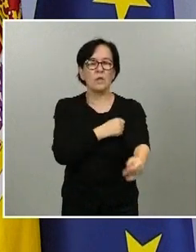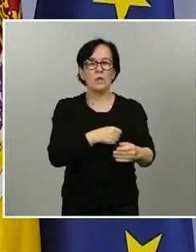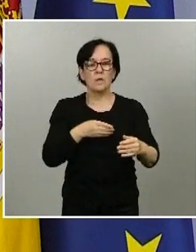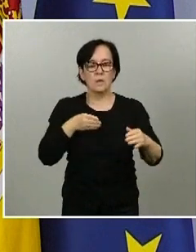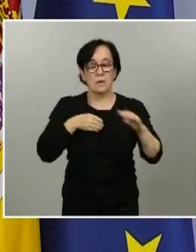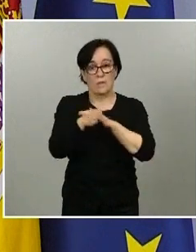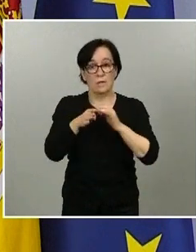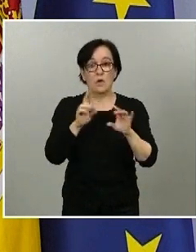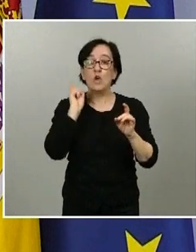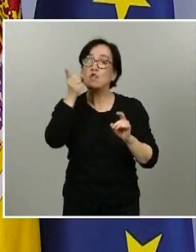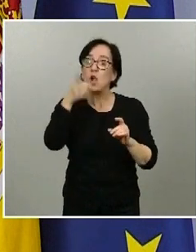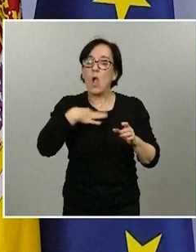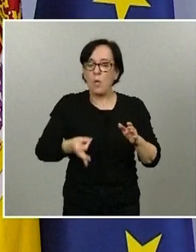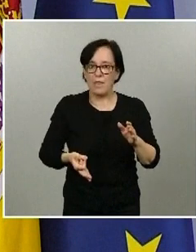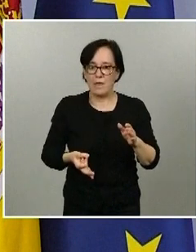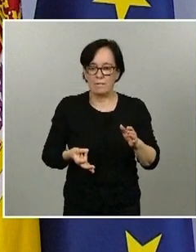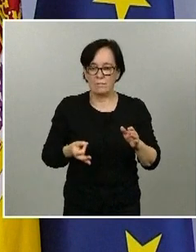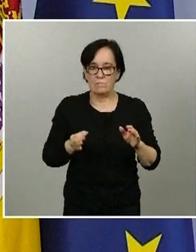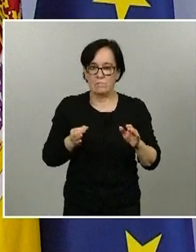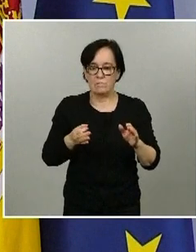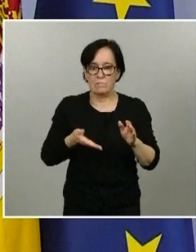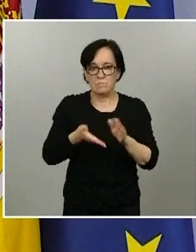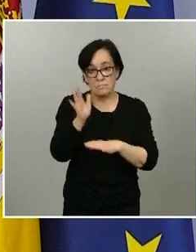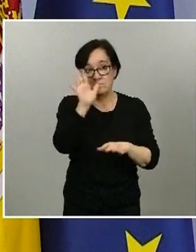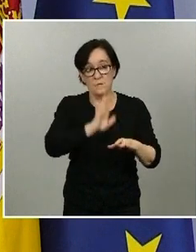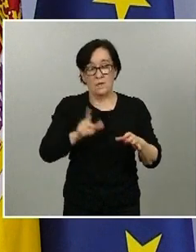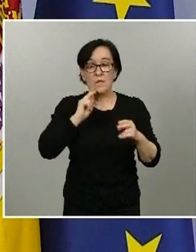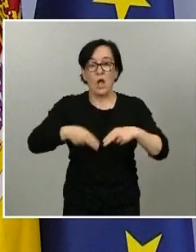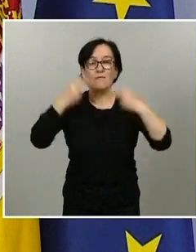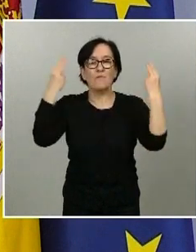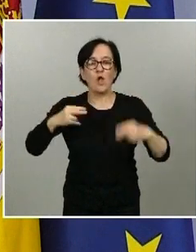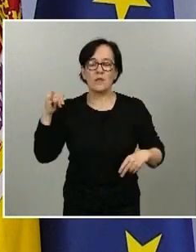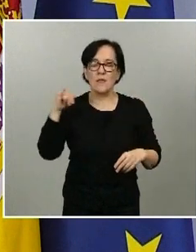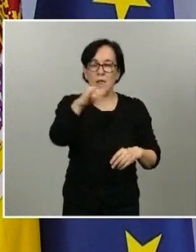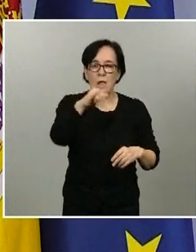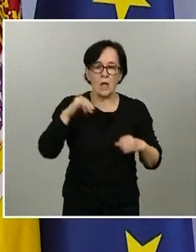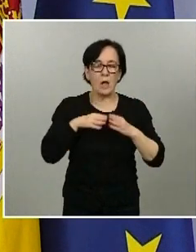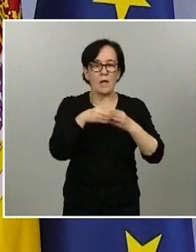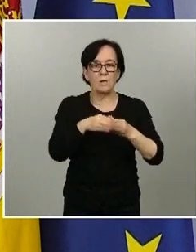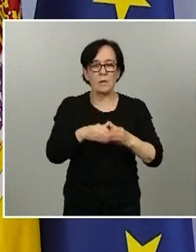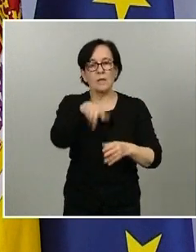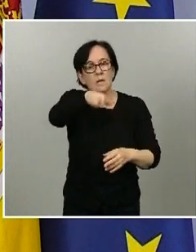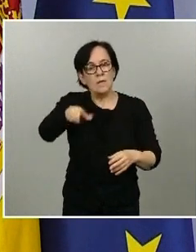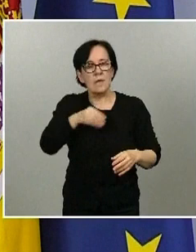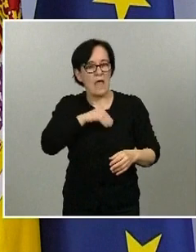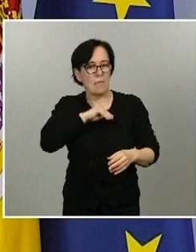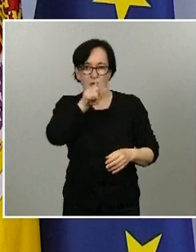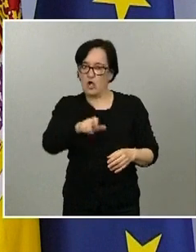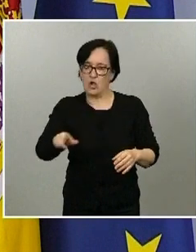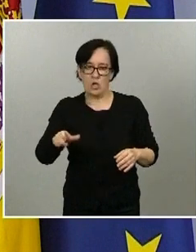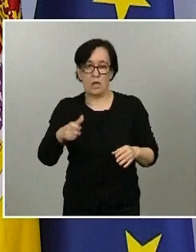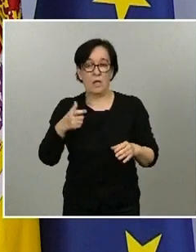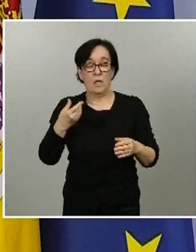o i residenti in spagna i lavoratori frontalieri professionisti della sanità e dell'assistenza agli anziani o le persone che